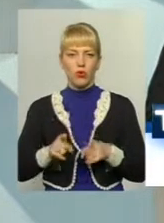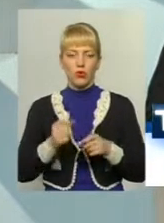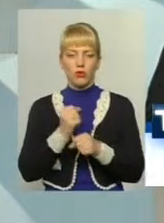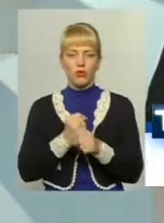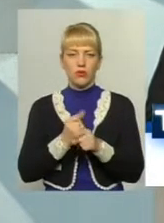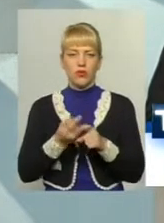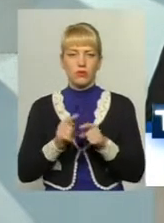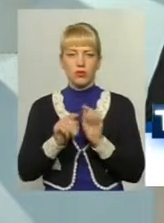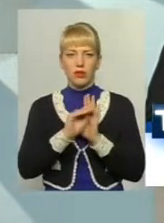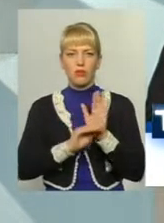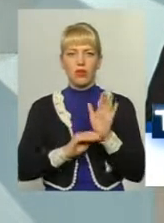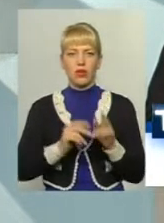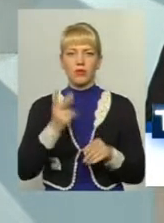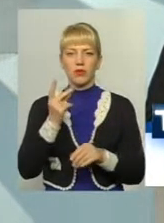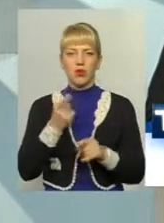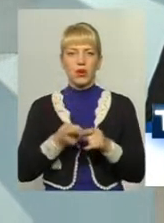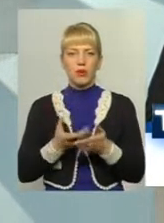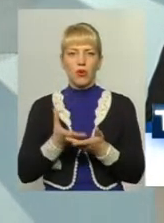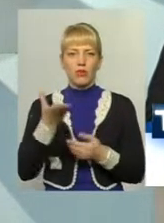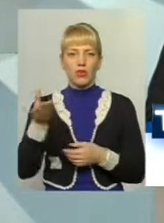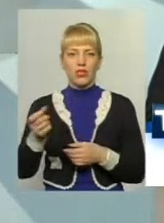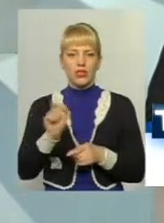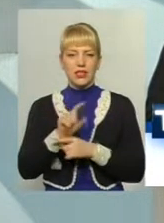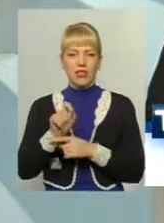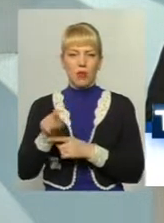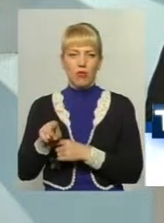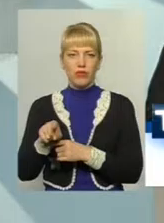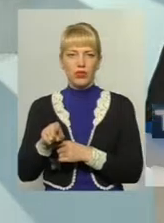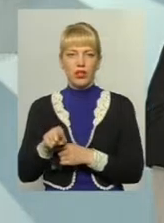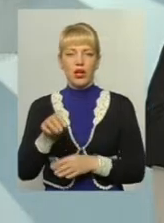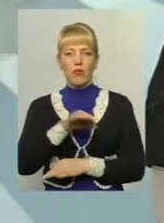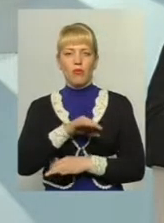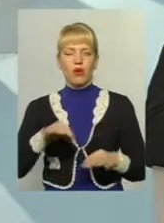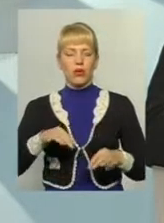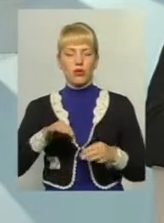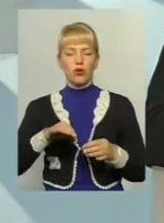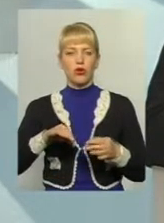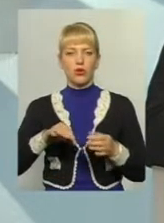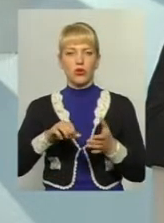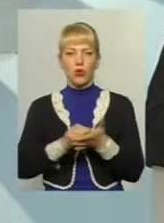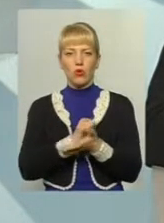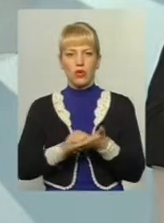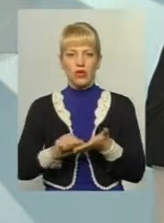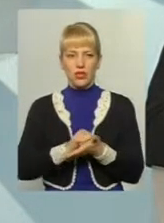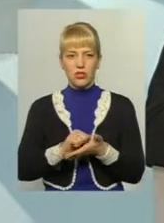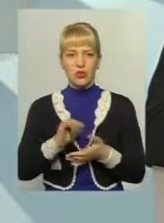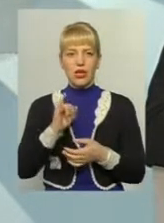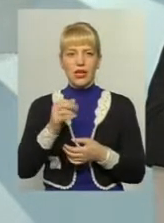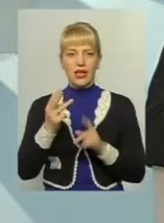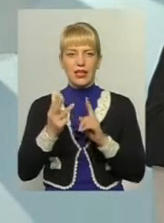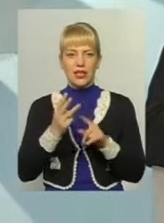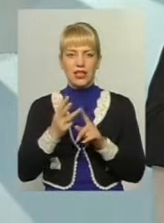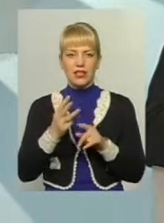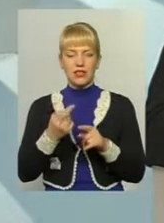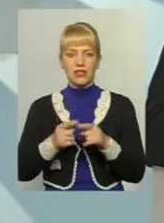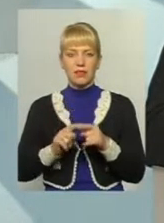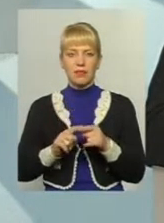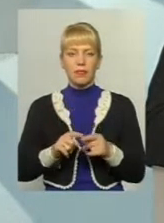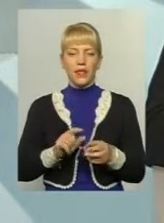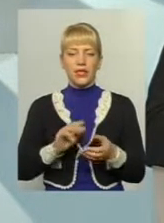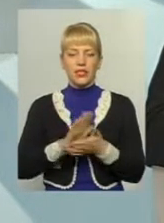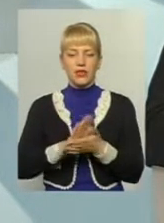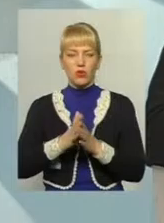якщо дуже чітка і зрозуміла програма, від ОСББ вимагається три простих кроки. Перше – це зібрати збори і прийняти протокольне рішення про те, що